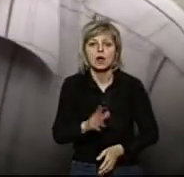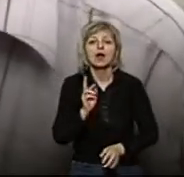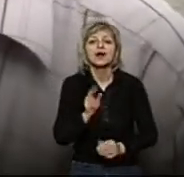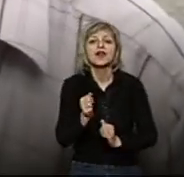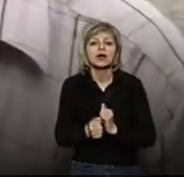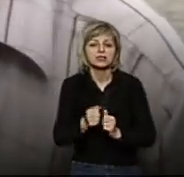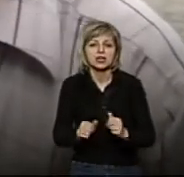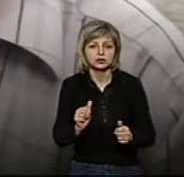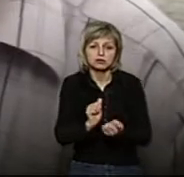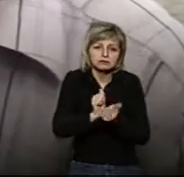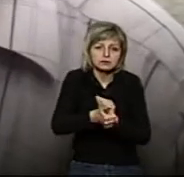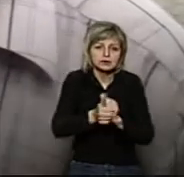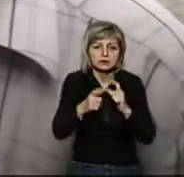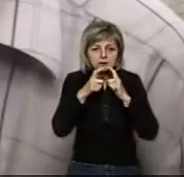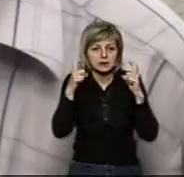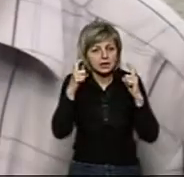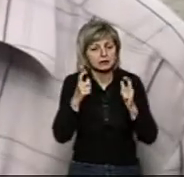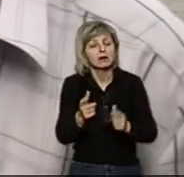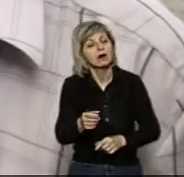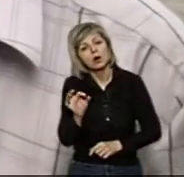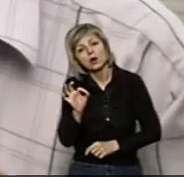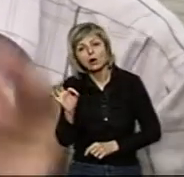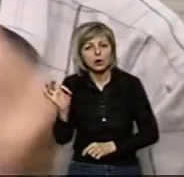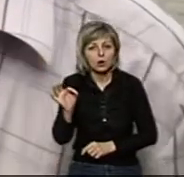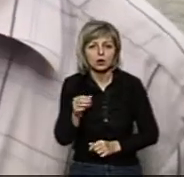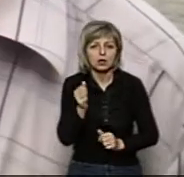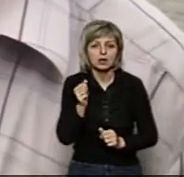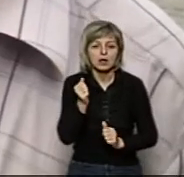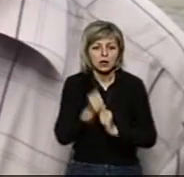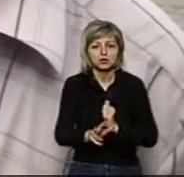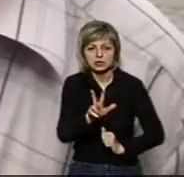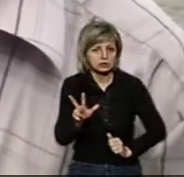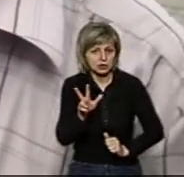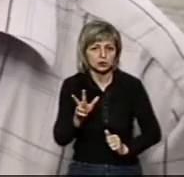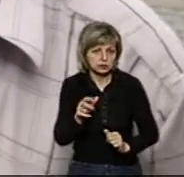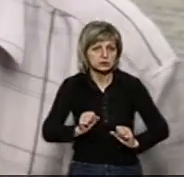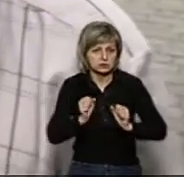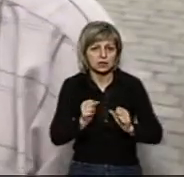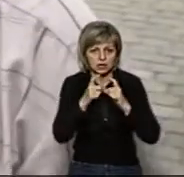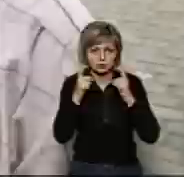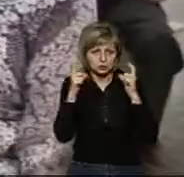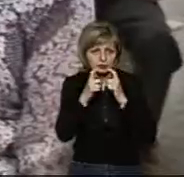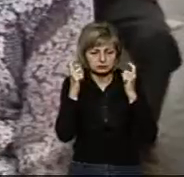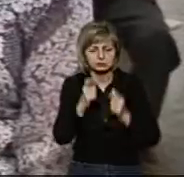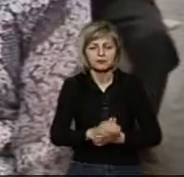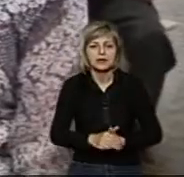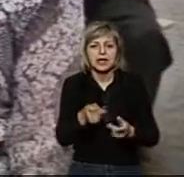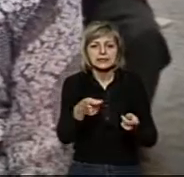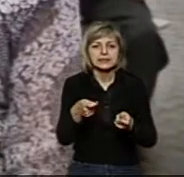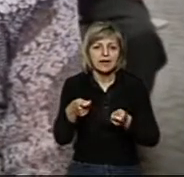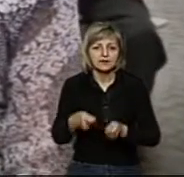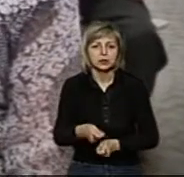часто їх міняєте? А, ні, то я міняюся через 3 години, теж саме. Кажу, маску кожен раз я міняю.